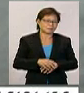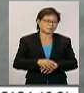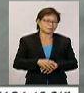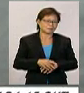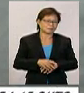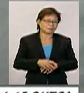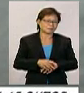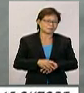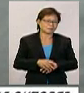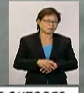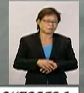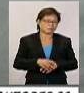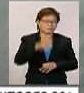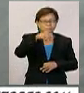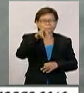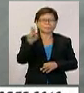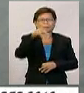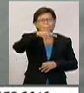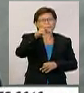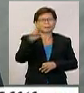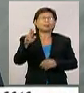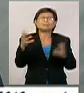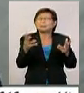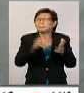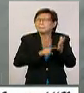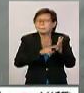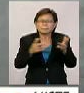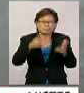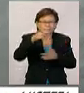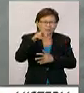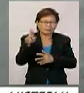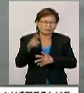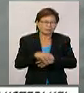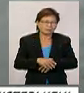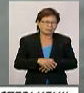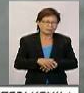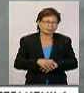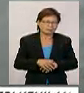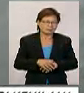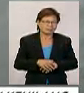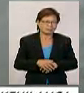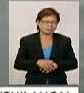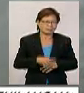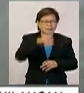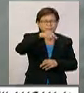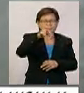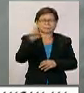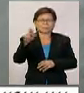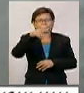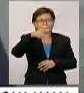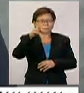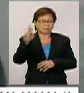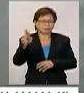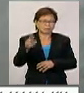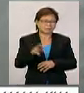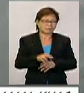tu? Kategori cakap macam mana tu? PR tu. PR abang mahukan kriteria tu. Kalau PR tu, ada